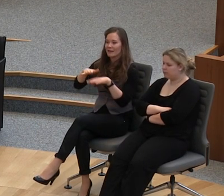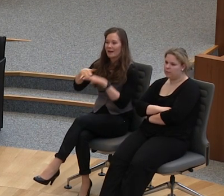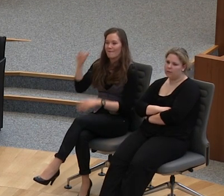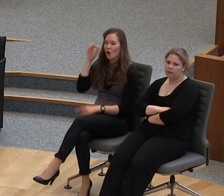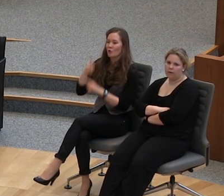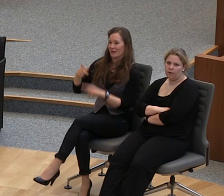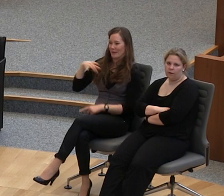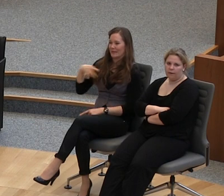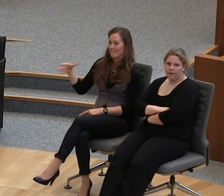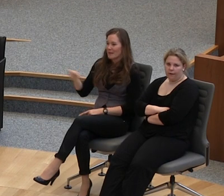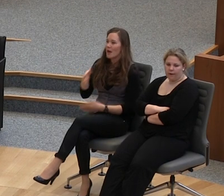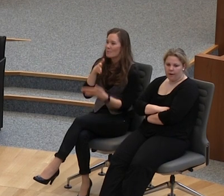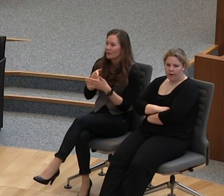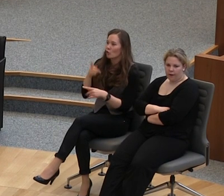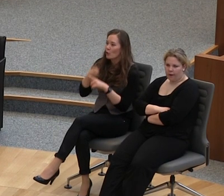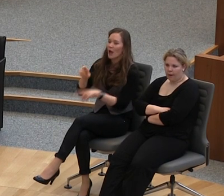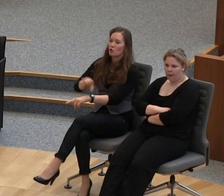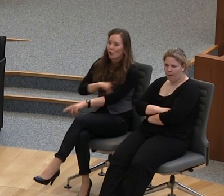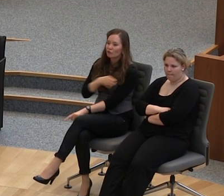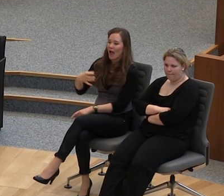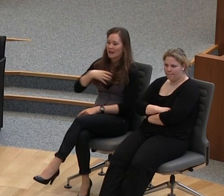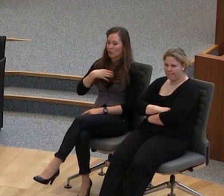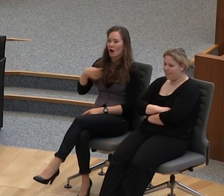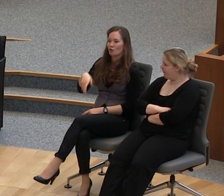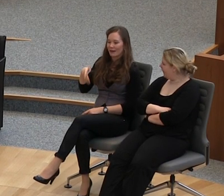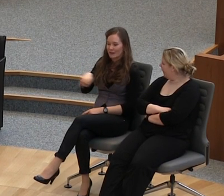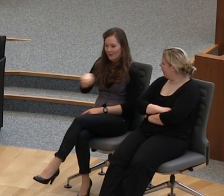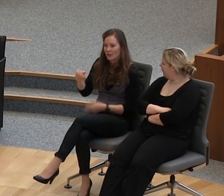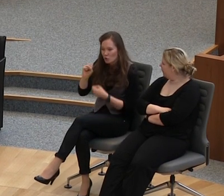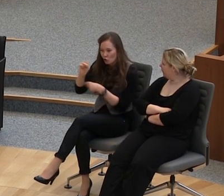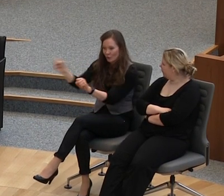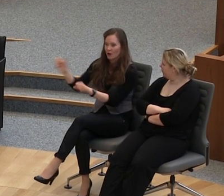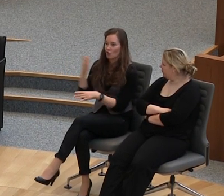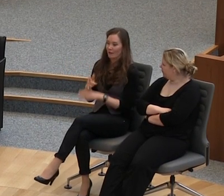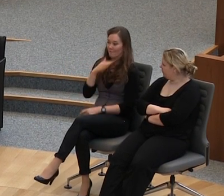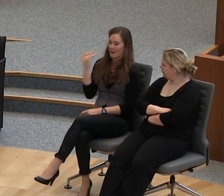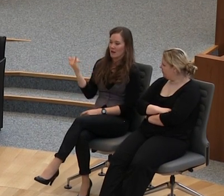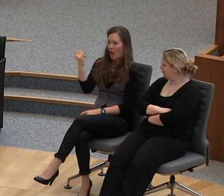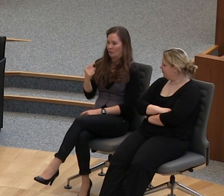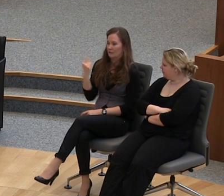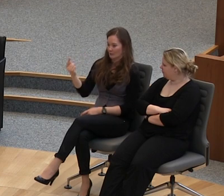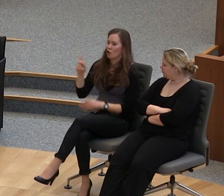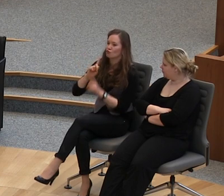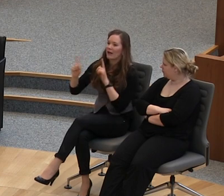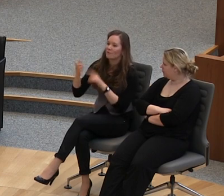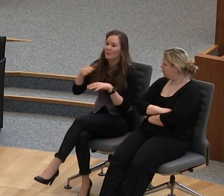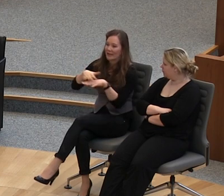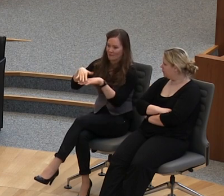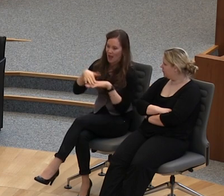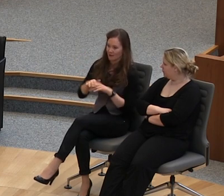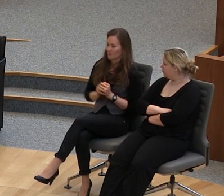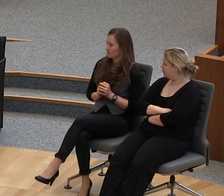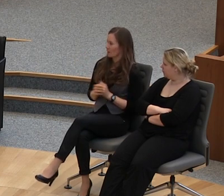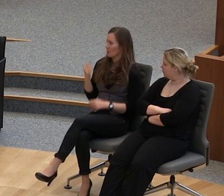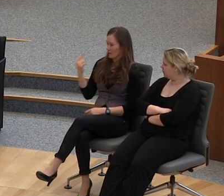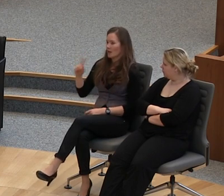mit Behinderung und chronischer Erkrankung NRW gegründet und sind seit vielen Jahren die Sprecherin des Netzwerks.